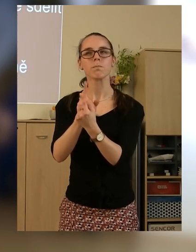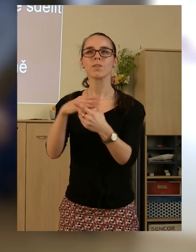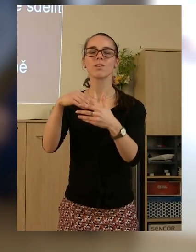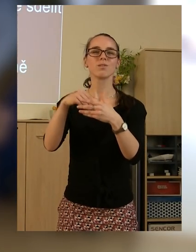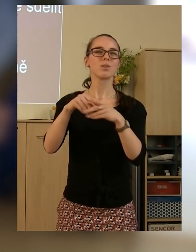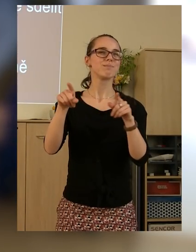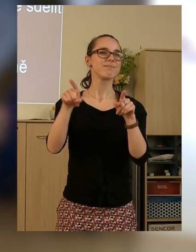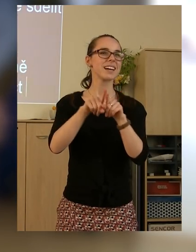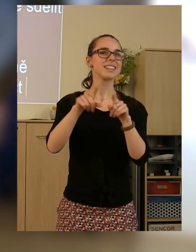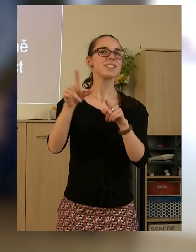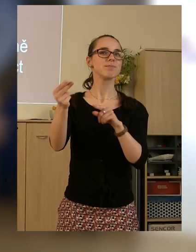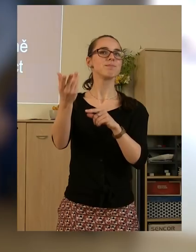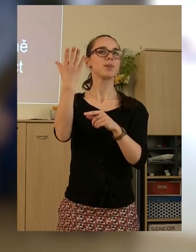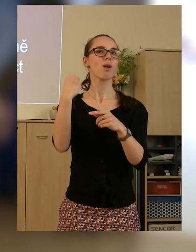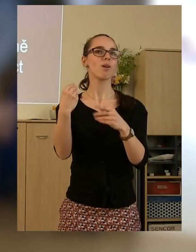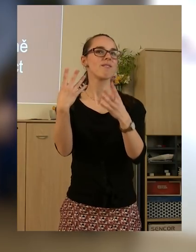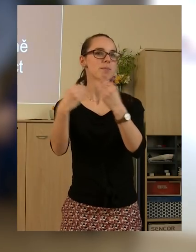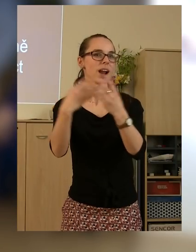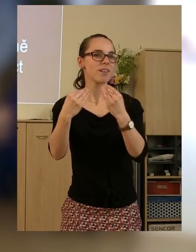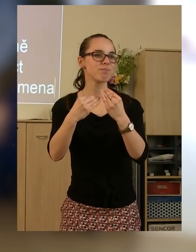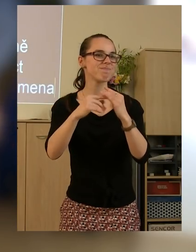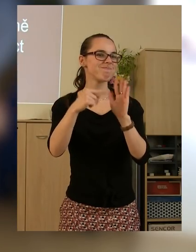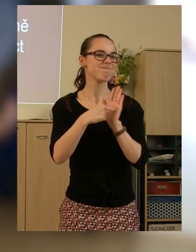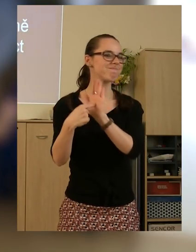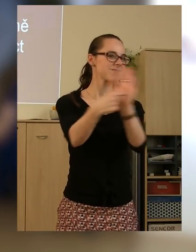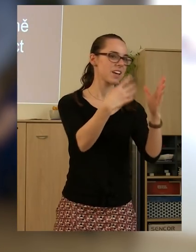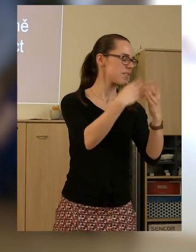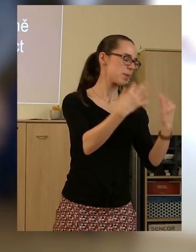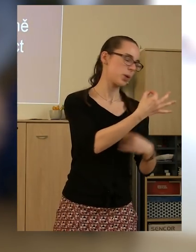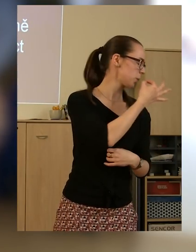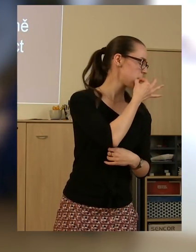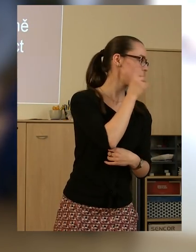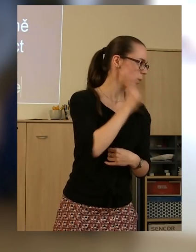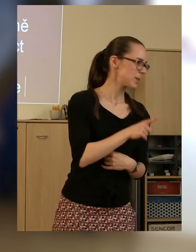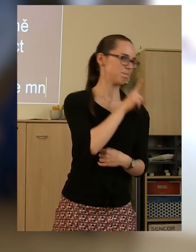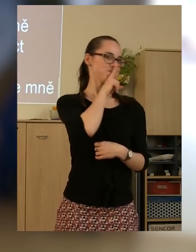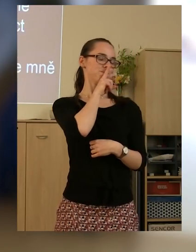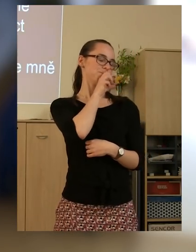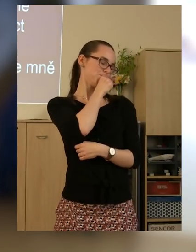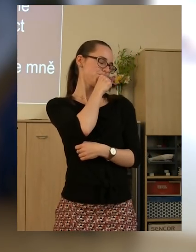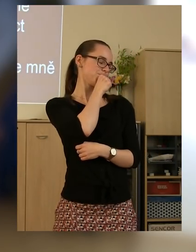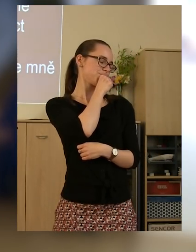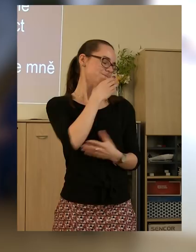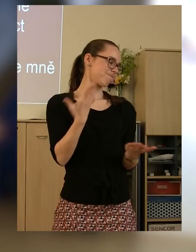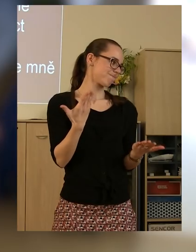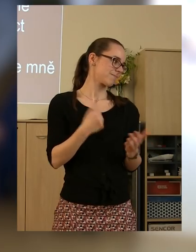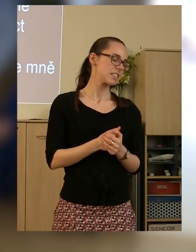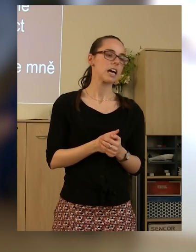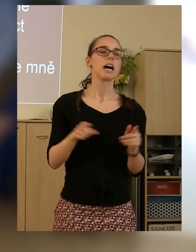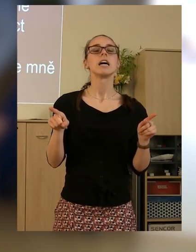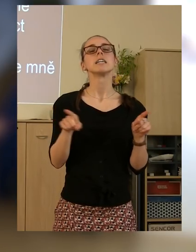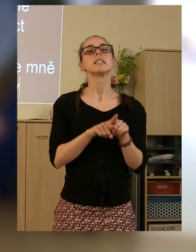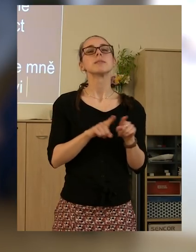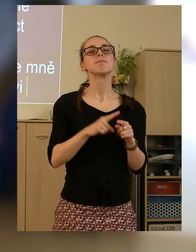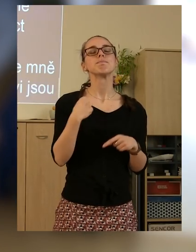říct něco, co by mohlo něco znamenat. Lidi, kteří chodí ke mně jako ke slyšícímu terapeutovi, jsou